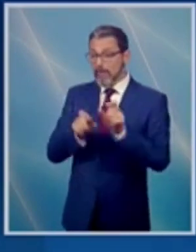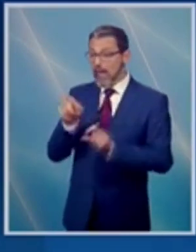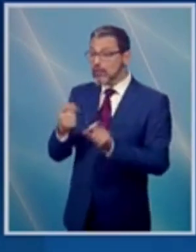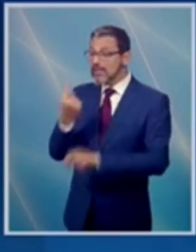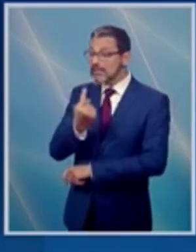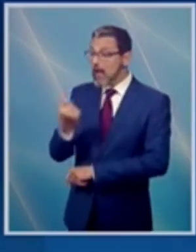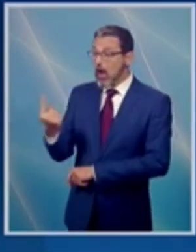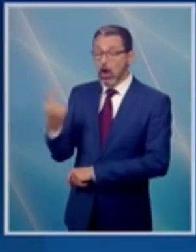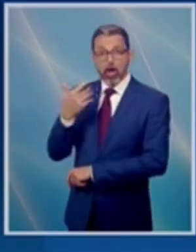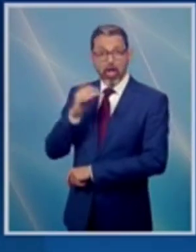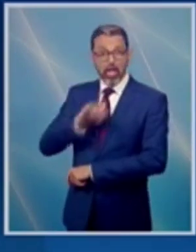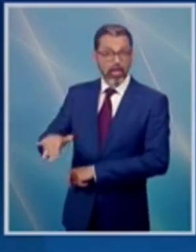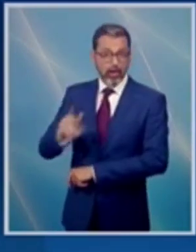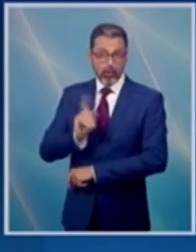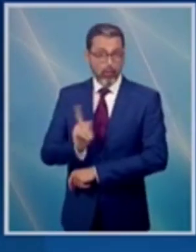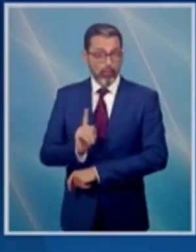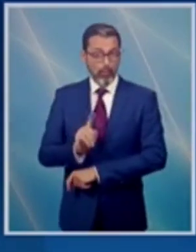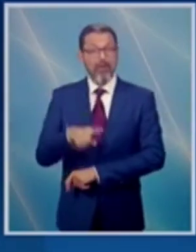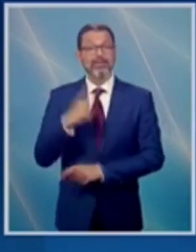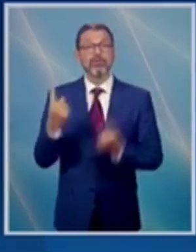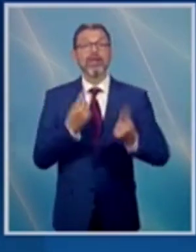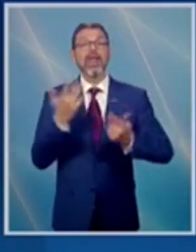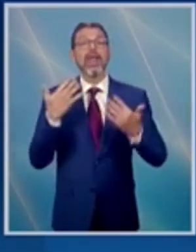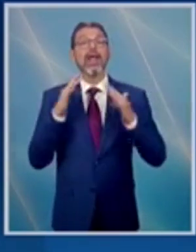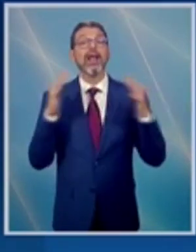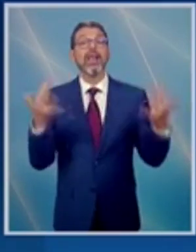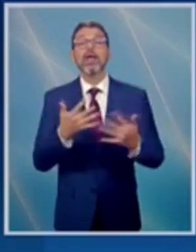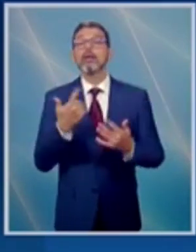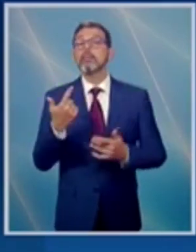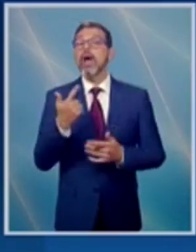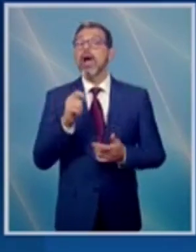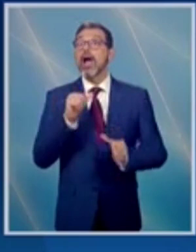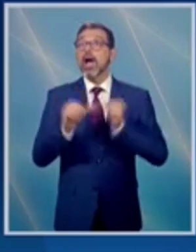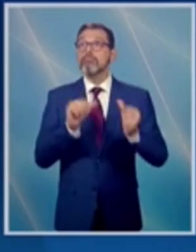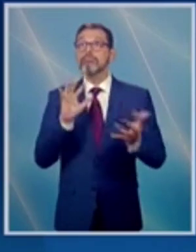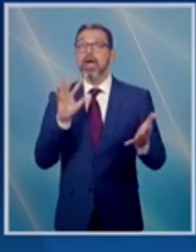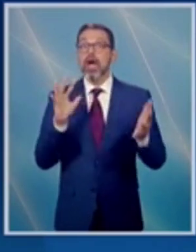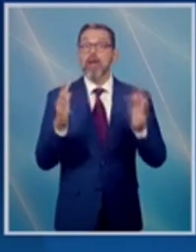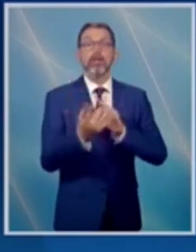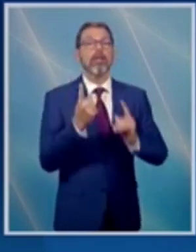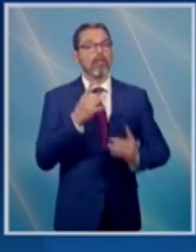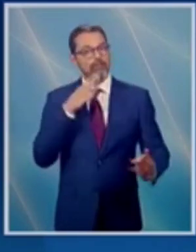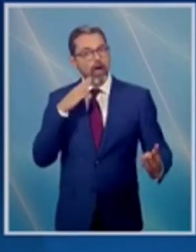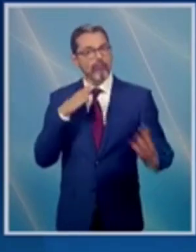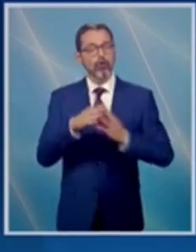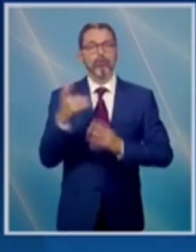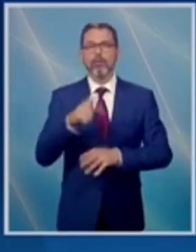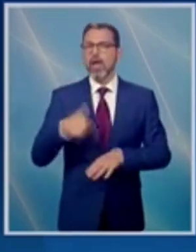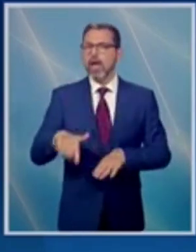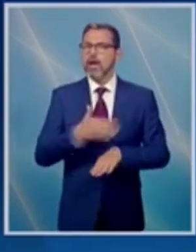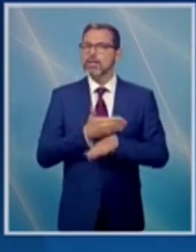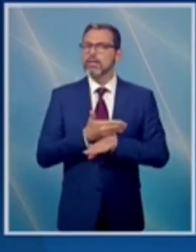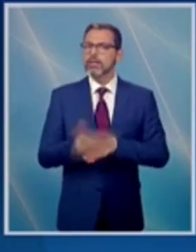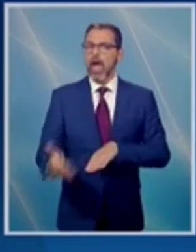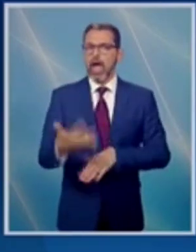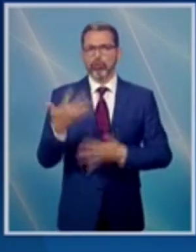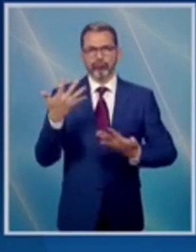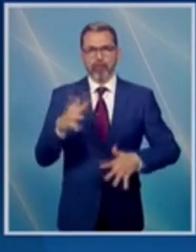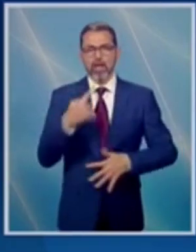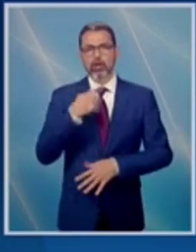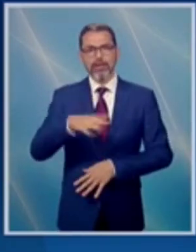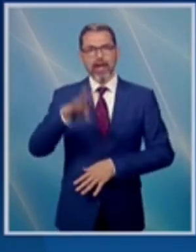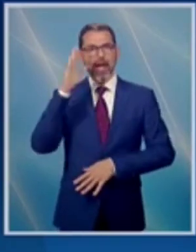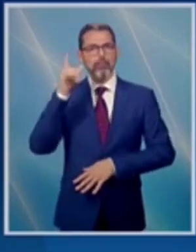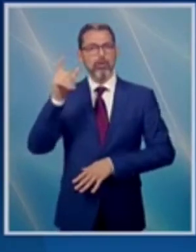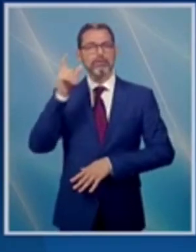ignorate, mentre sulla questione climatica ha detto che il fenomeno del cambiamento va affrontato perché siamo in ritardo, ha detto il capo dello Stato,